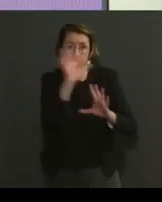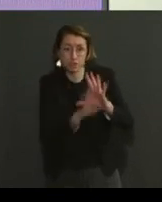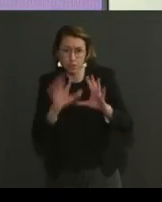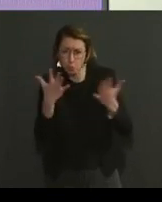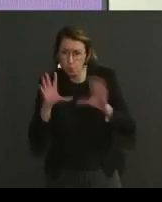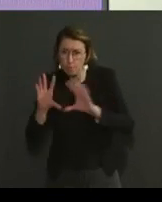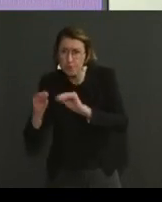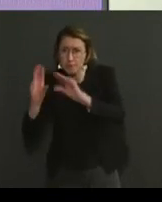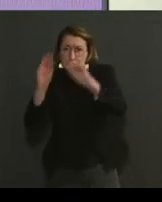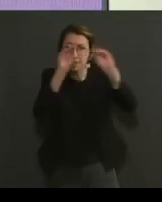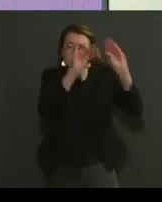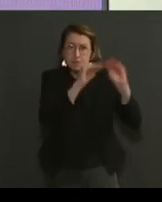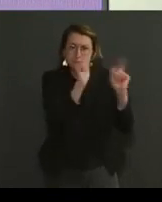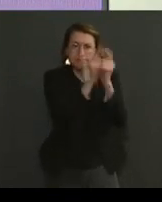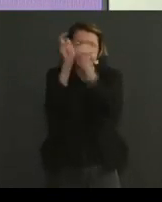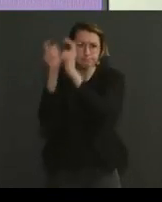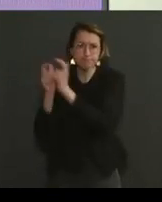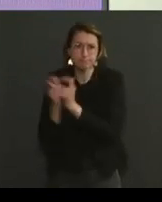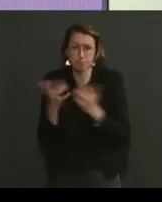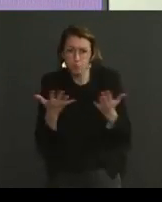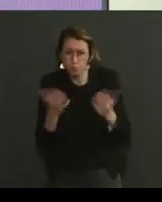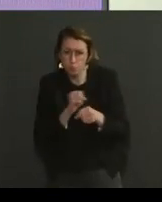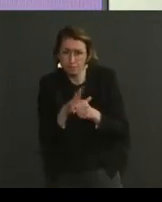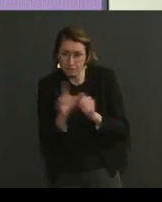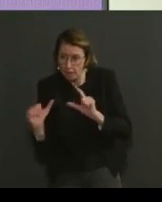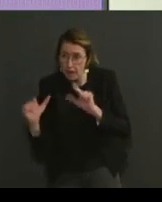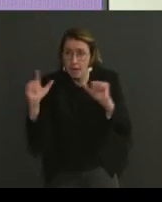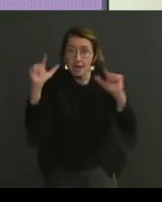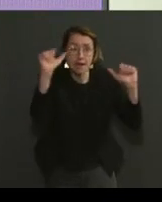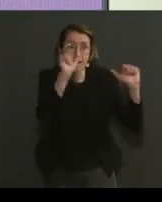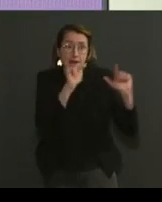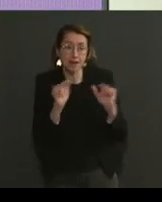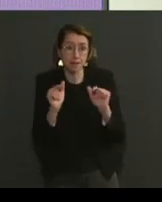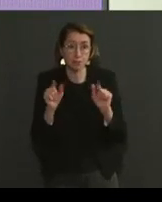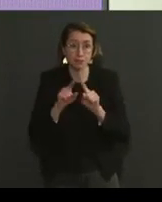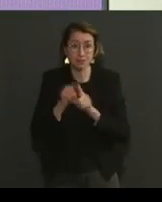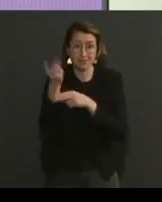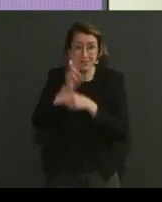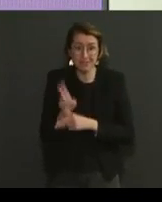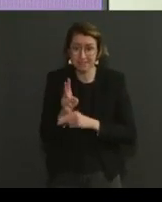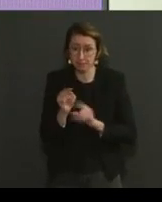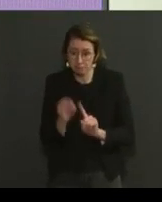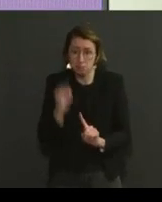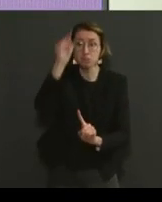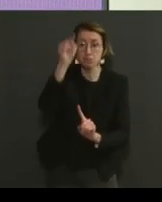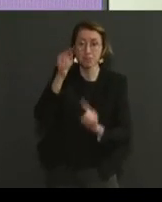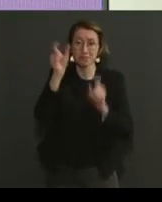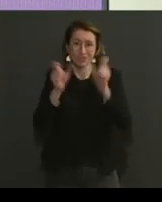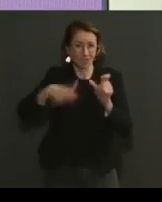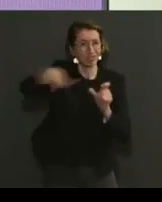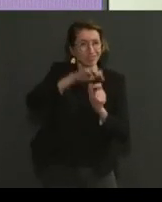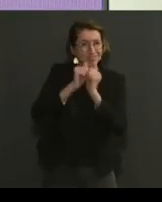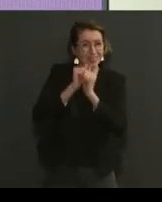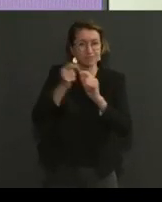virus dans la population. C'est un reflet de ce qui se passe dans une ville, dans un village, dans